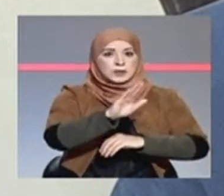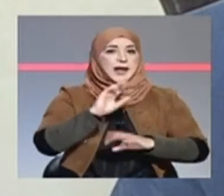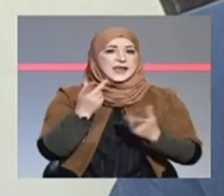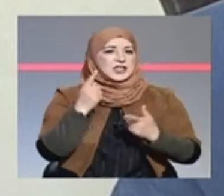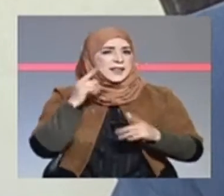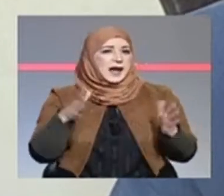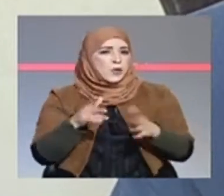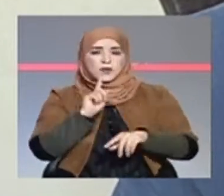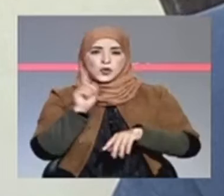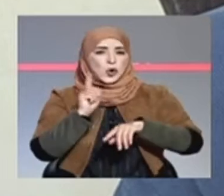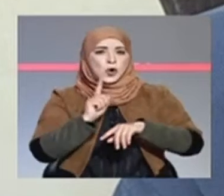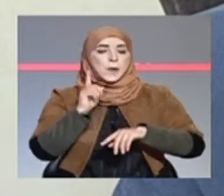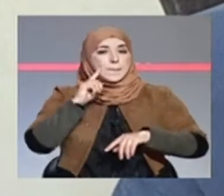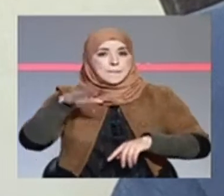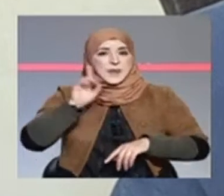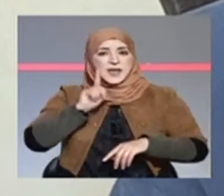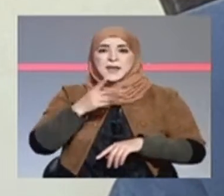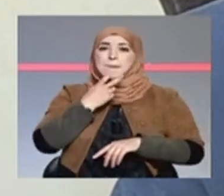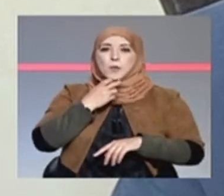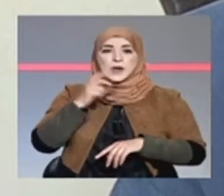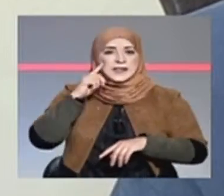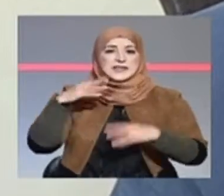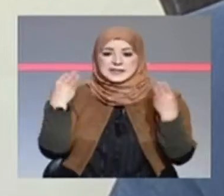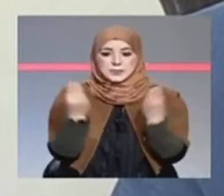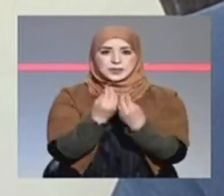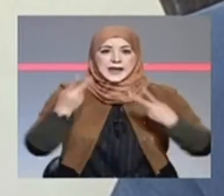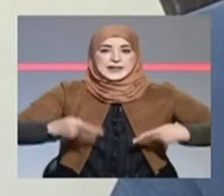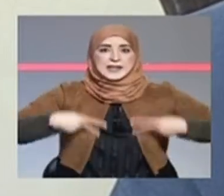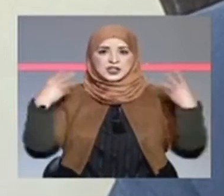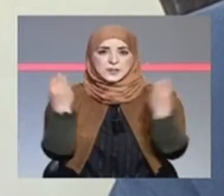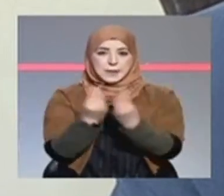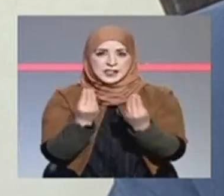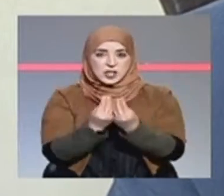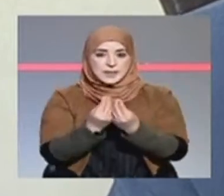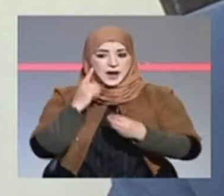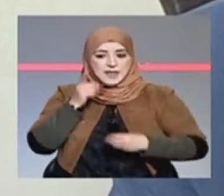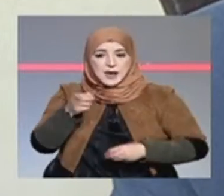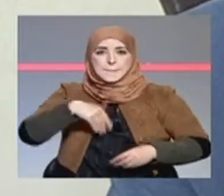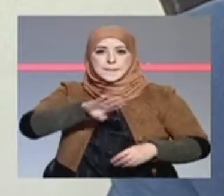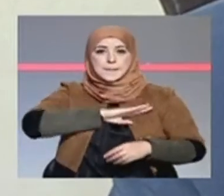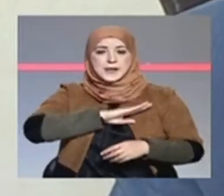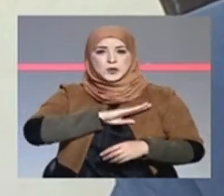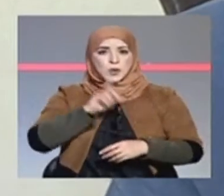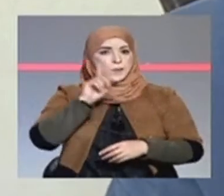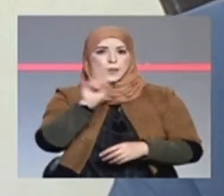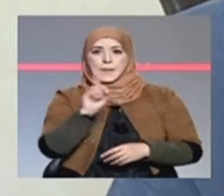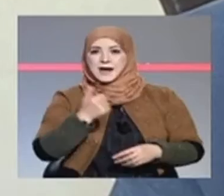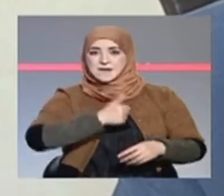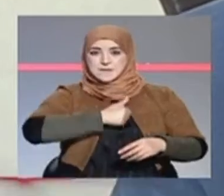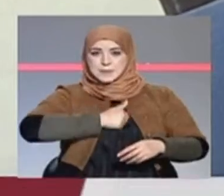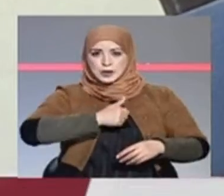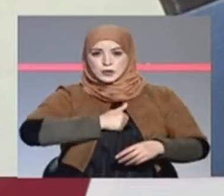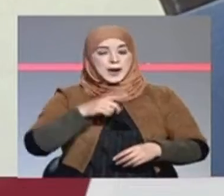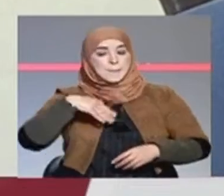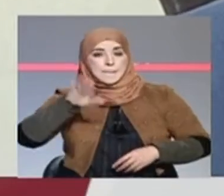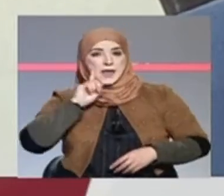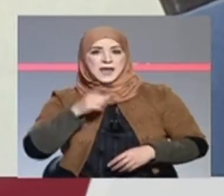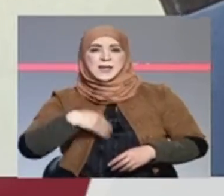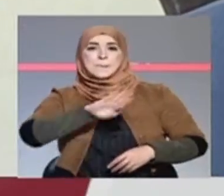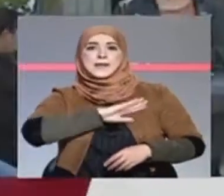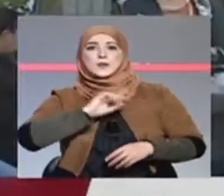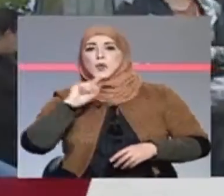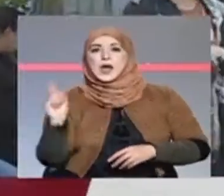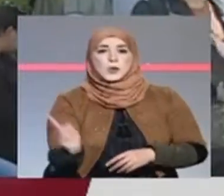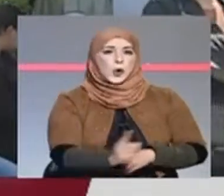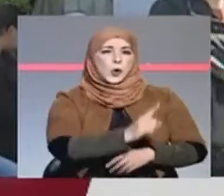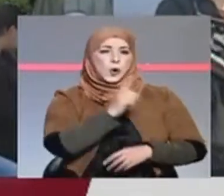كانت تعيش في مجموعه وطنيه وتعيش مع الاخرين وبالتالي مسؤوليتك مش مسؤوليه فرديه هذا نوع من الانانيه انت